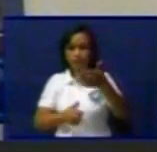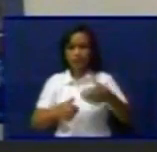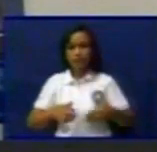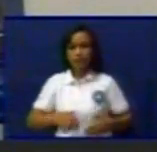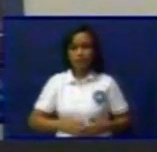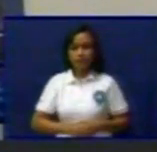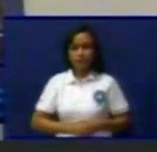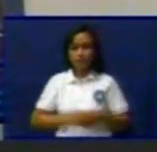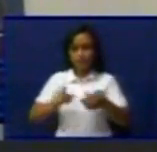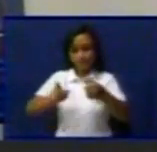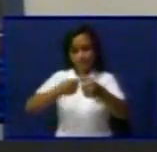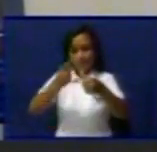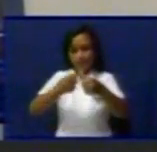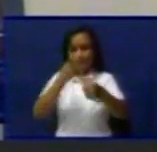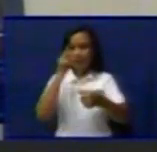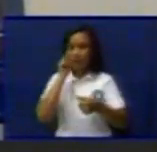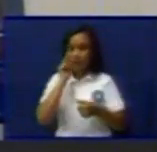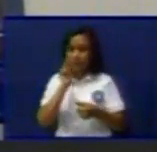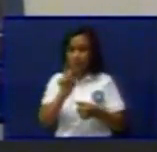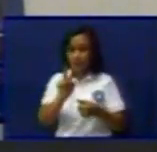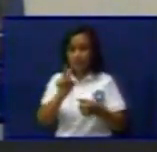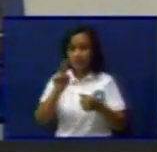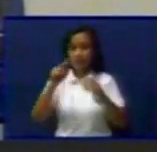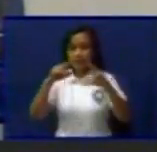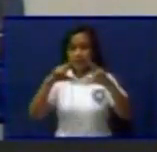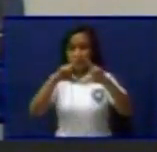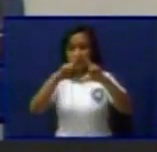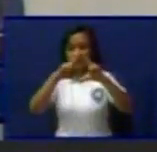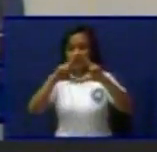首先介绍运河项目。 Primero vemos el del canal.